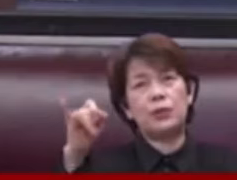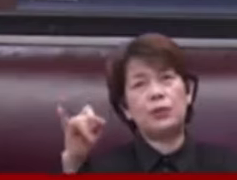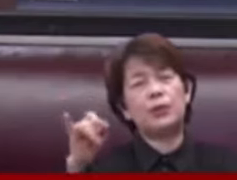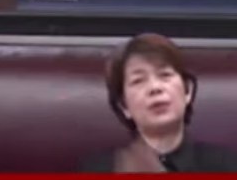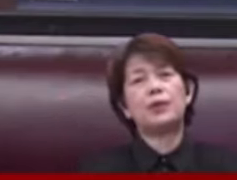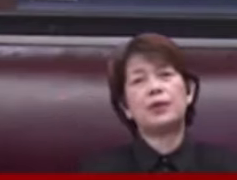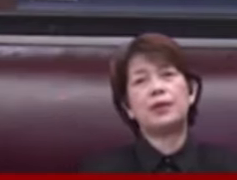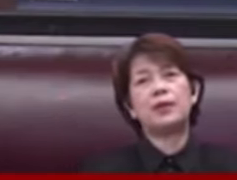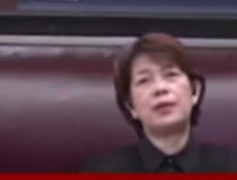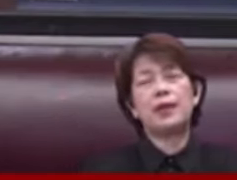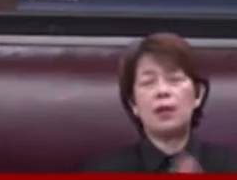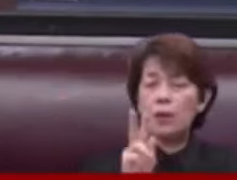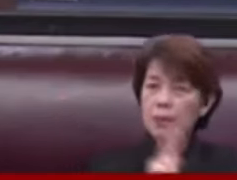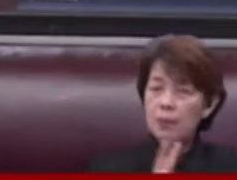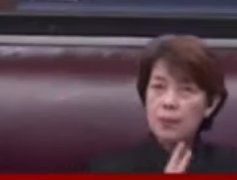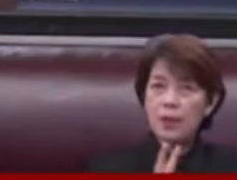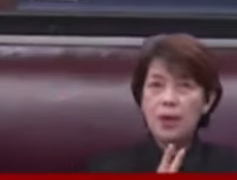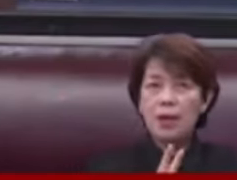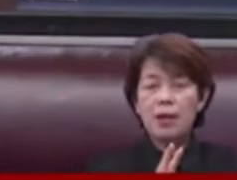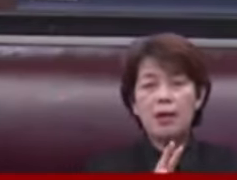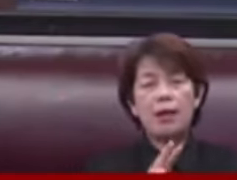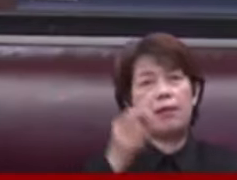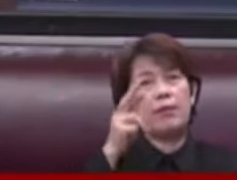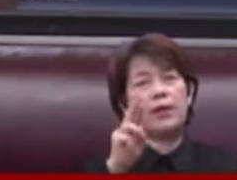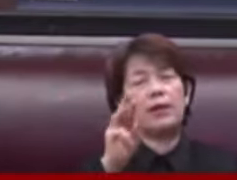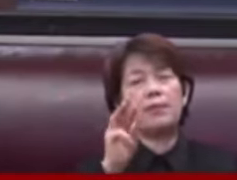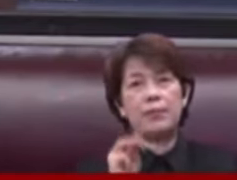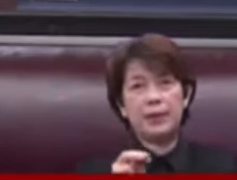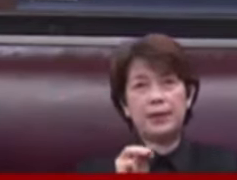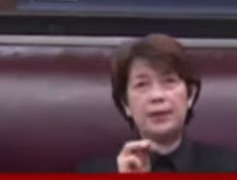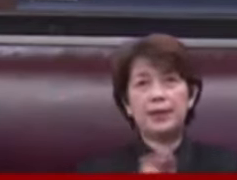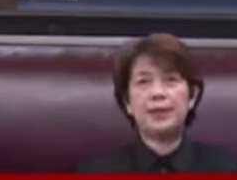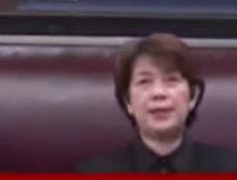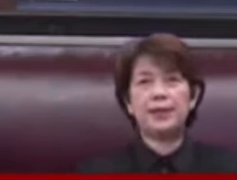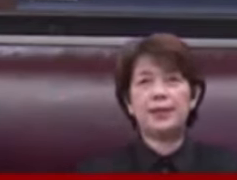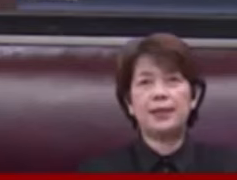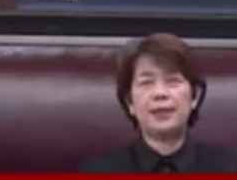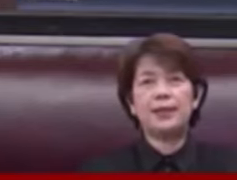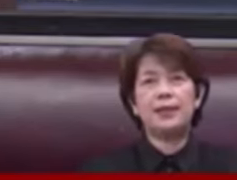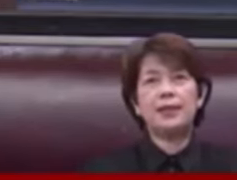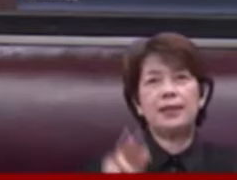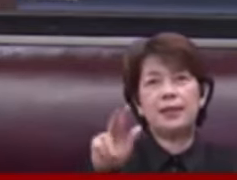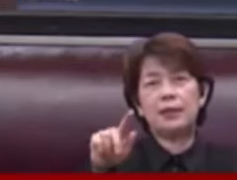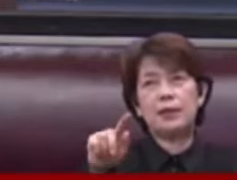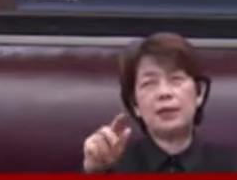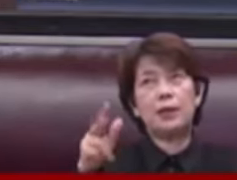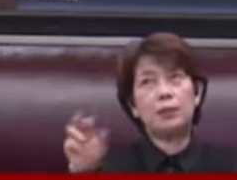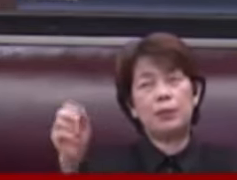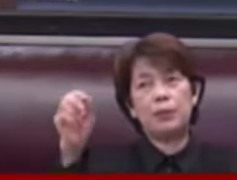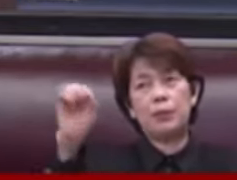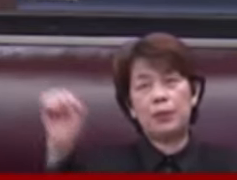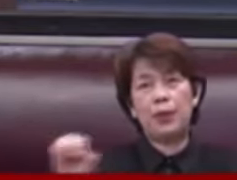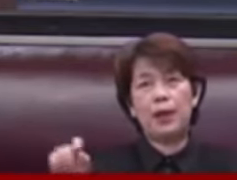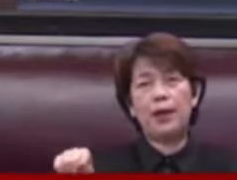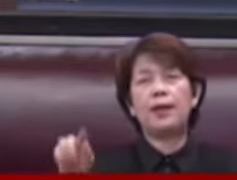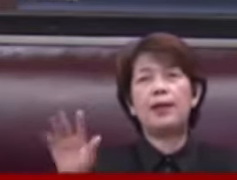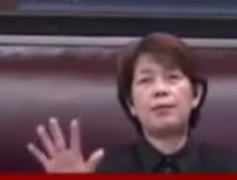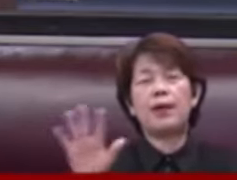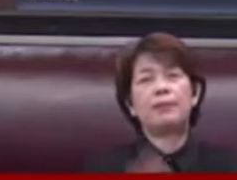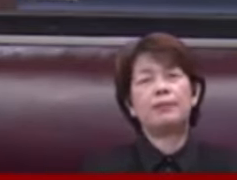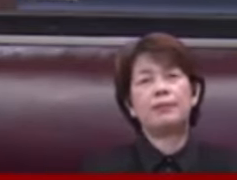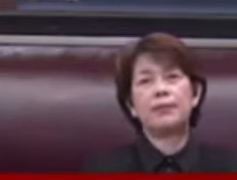ஆணையம் ஆராயும். அத்துடன் அவர்களுக்கு நிர்வாக வழிகாட்டலும் ஆலோசனையும் வழங்கப்படும். மூன்றாவதாக, கூட்டுறவு கழகம் மீண்டும்